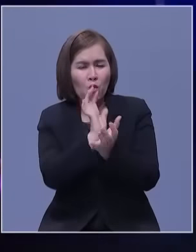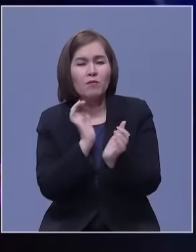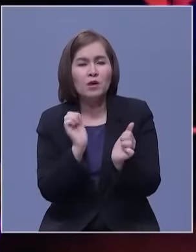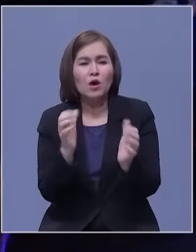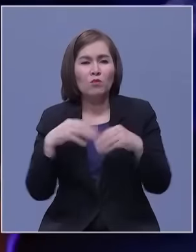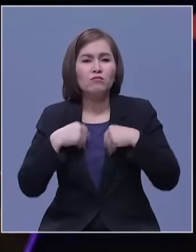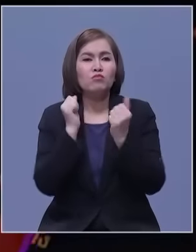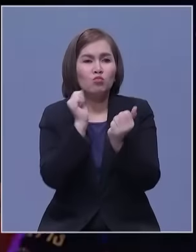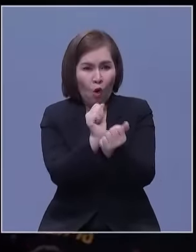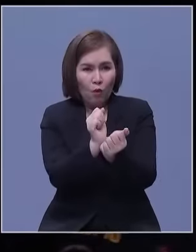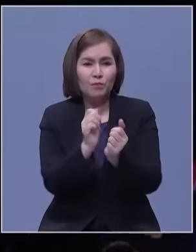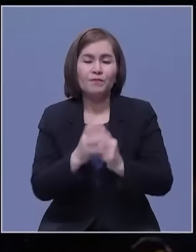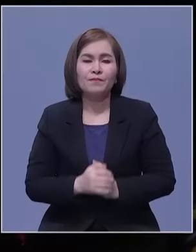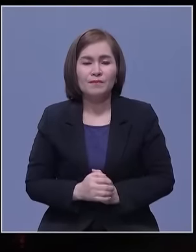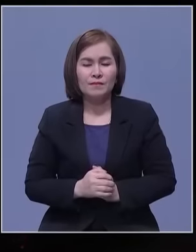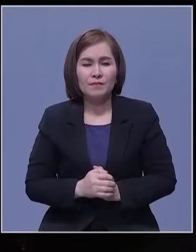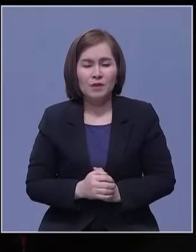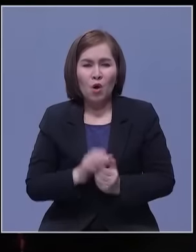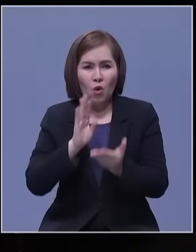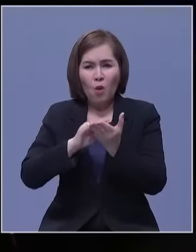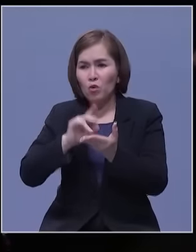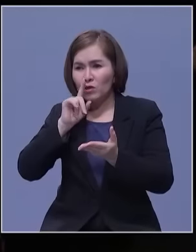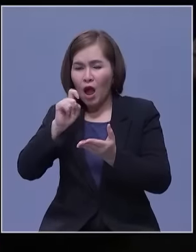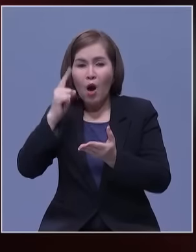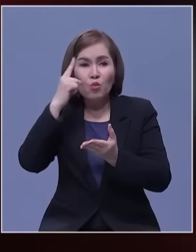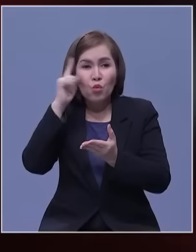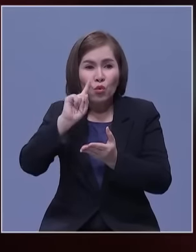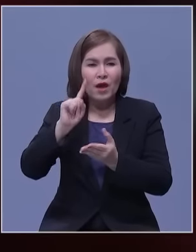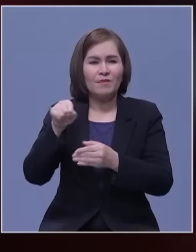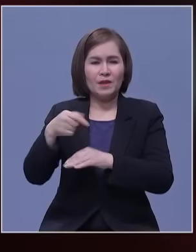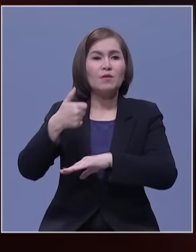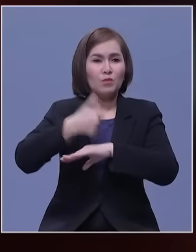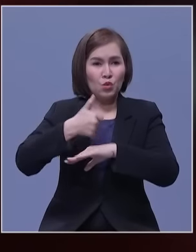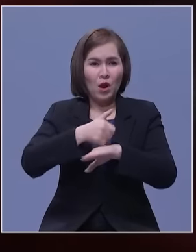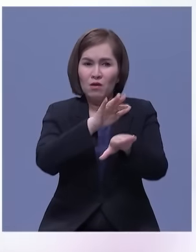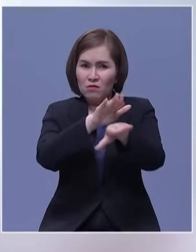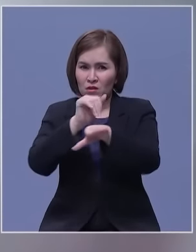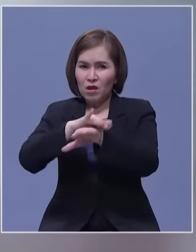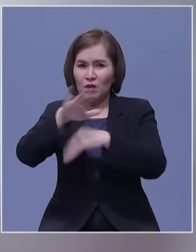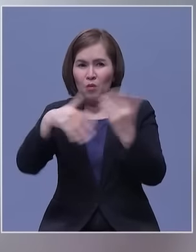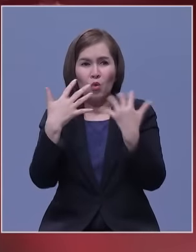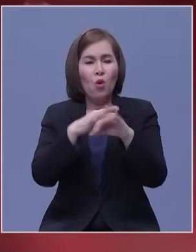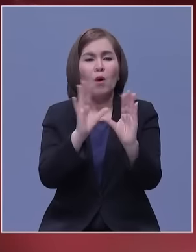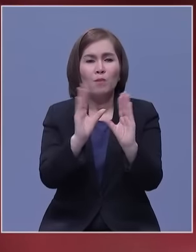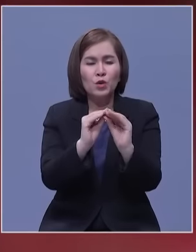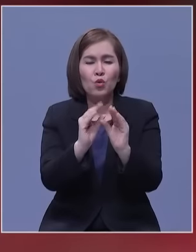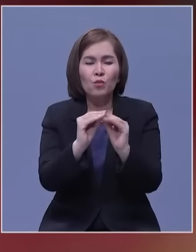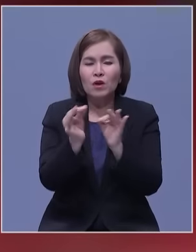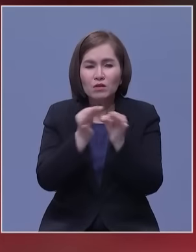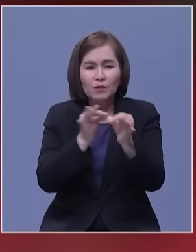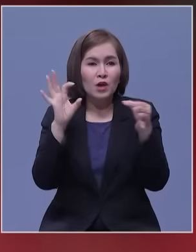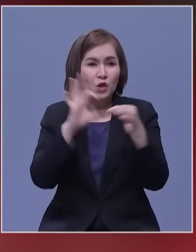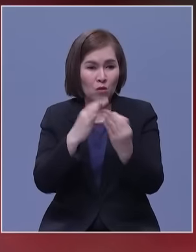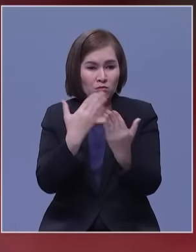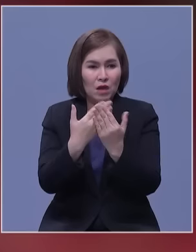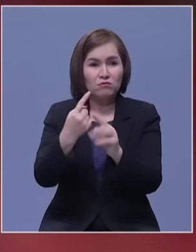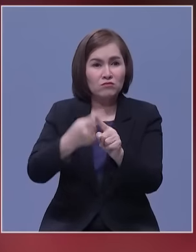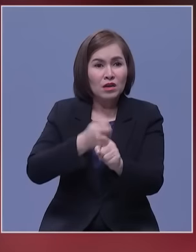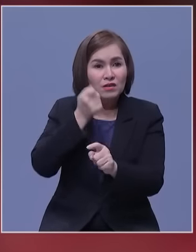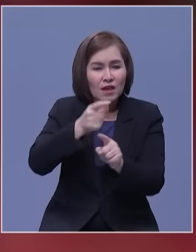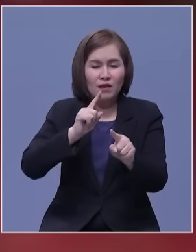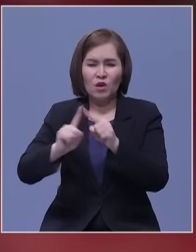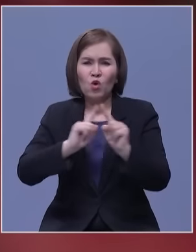ทราบว่าผู้ก่อเหตุเนี่ยเป็นหัวหน้ารปภเรียกบุคคลทั้งหมดมาร่วมประชุมชี้แจงเกี่ยวกับเรื่องของเงินเดือนแต่